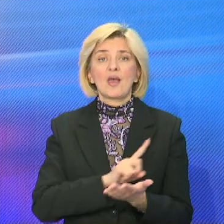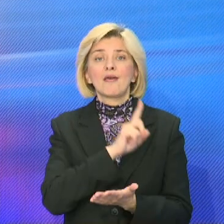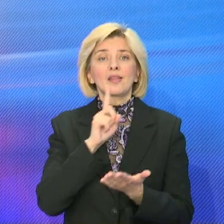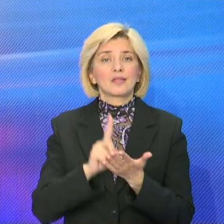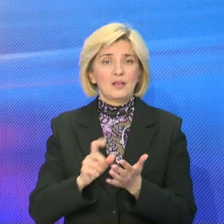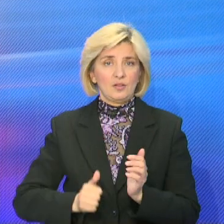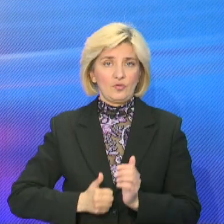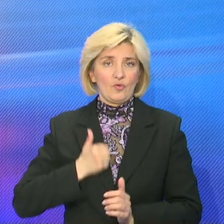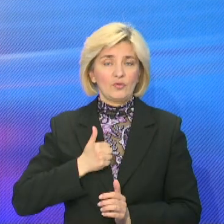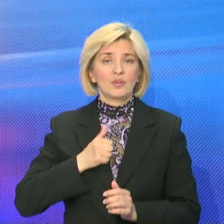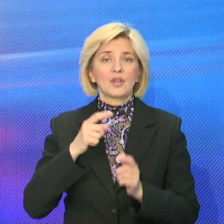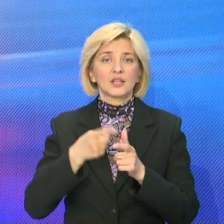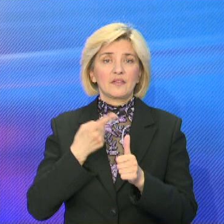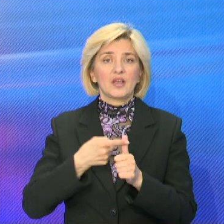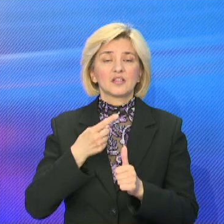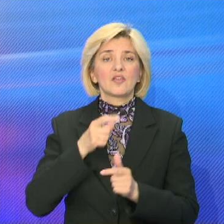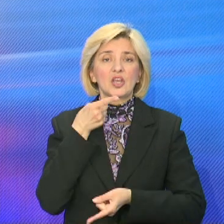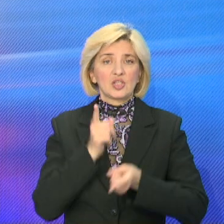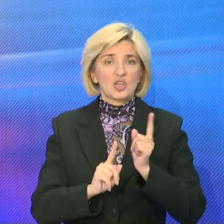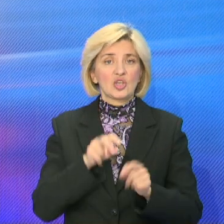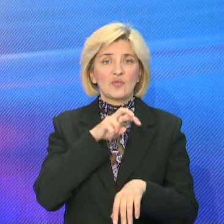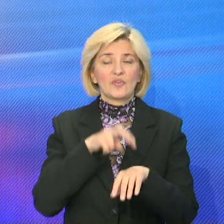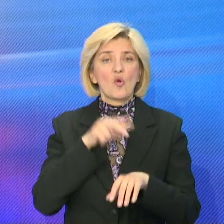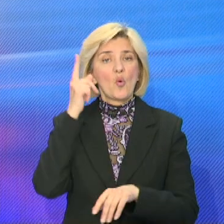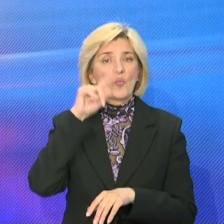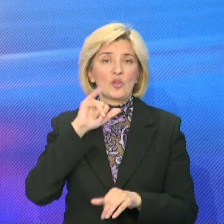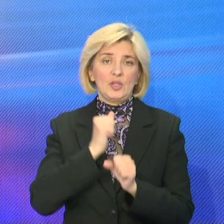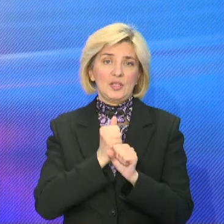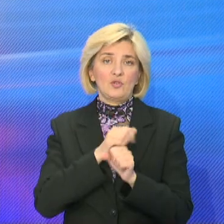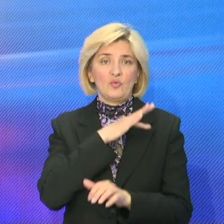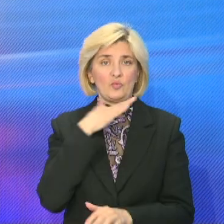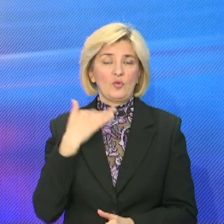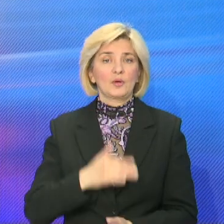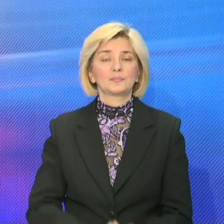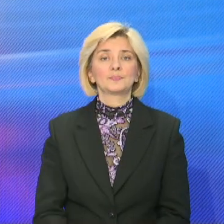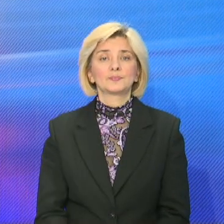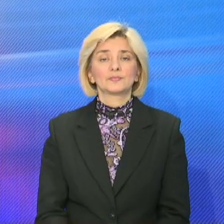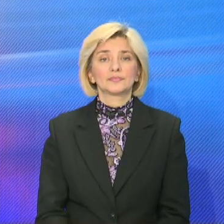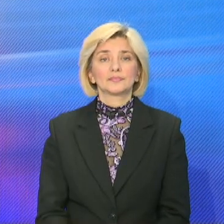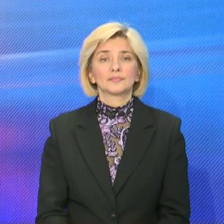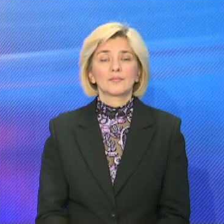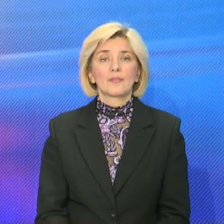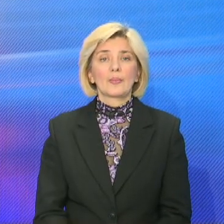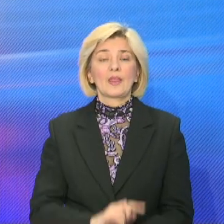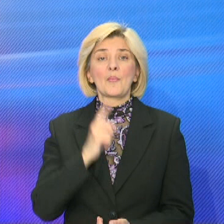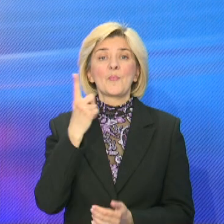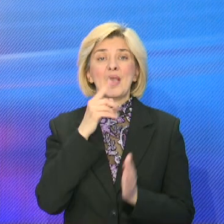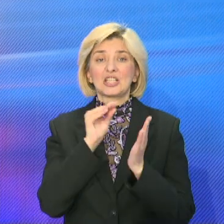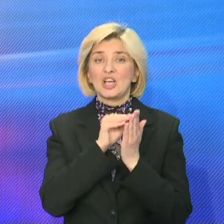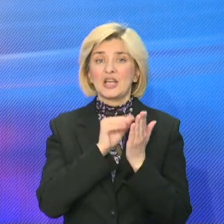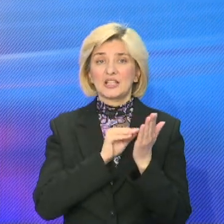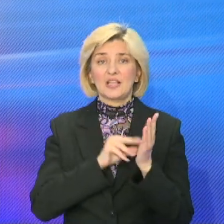настоящими врачами и они умеют и делают очень performer рецепт